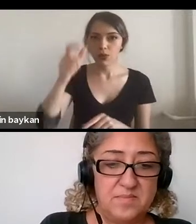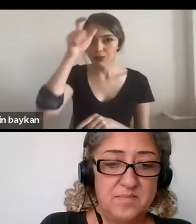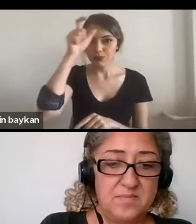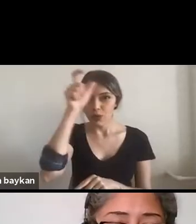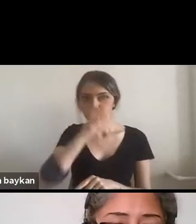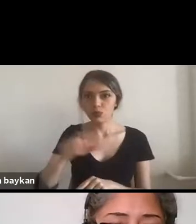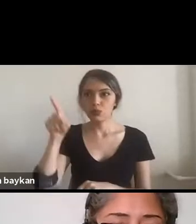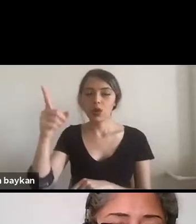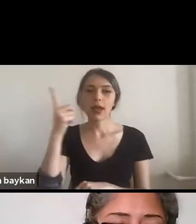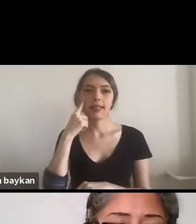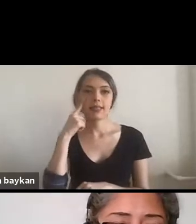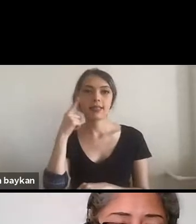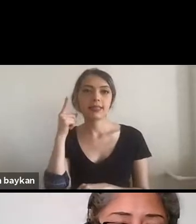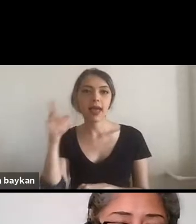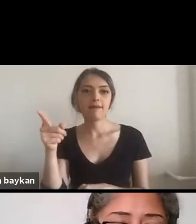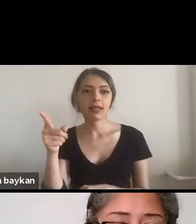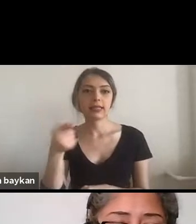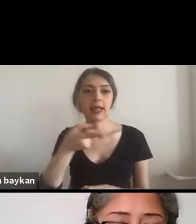bizim raporlarımıza